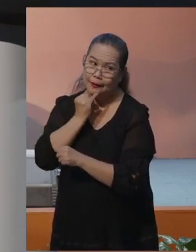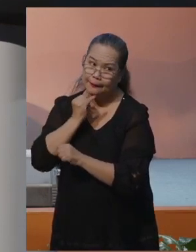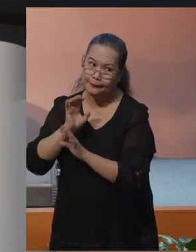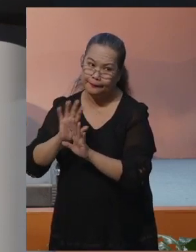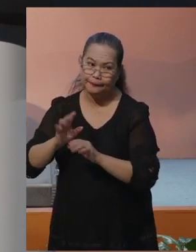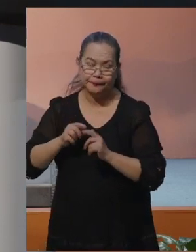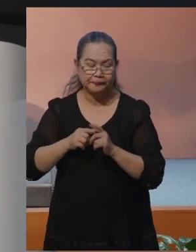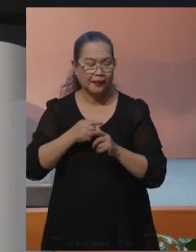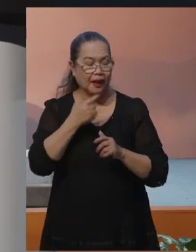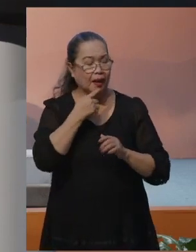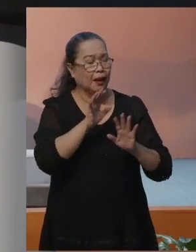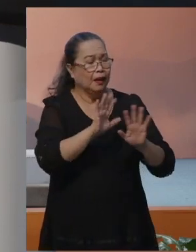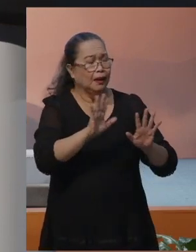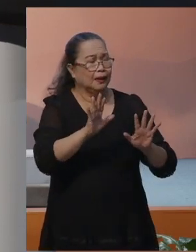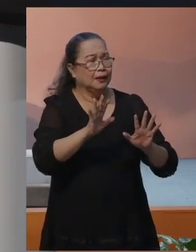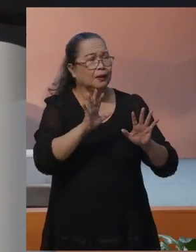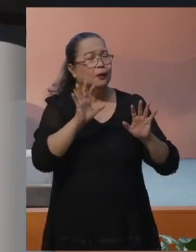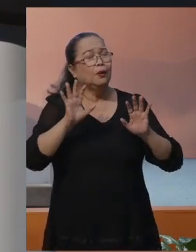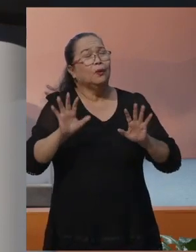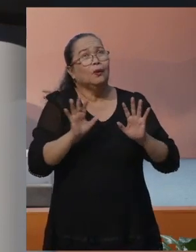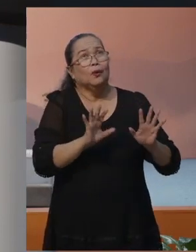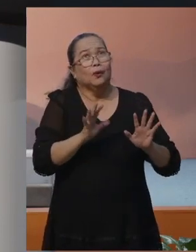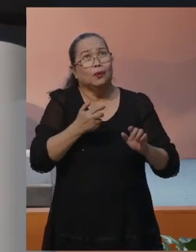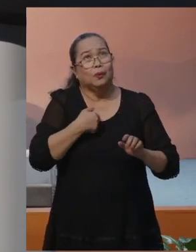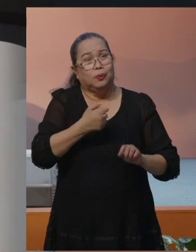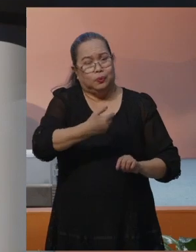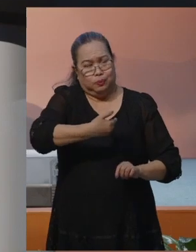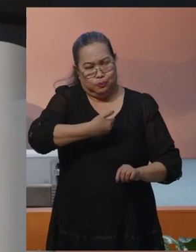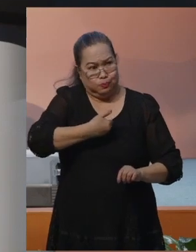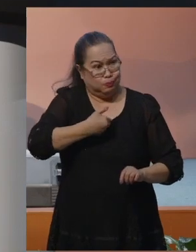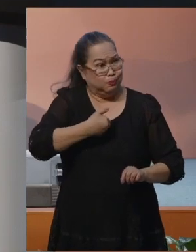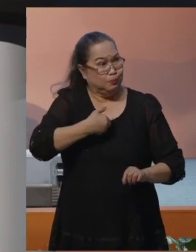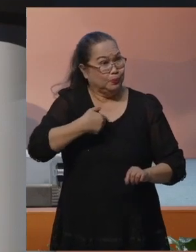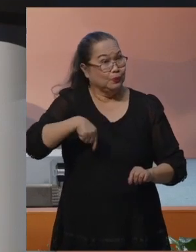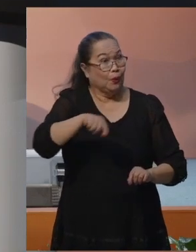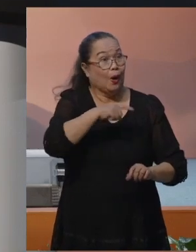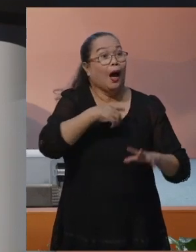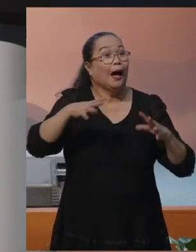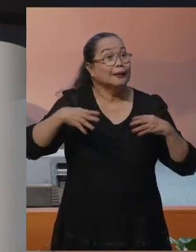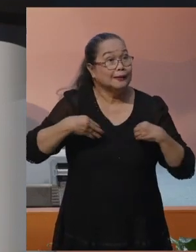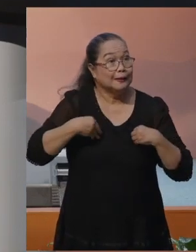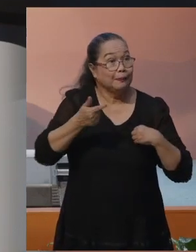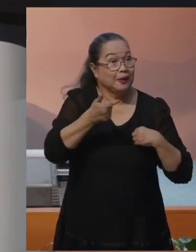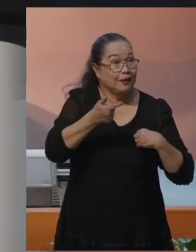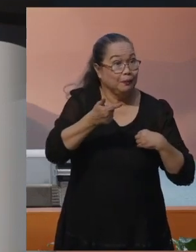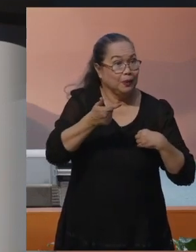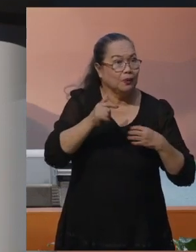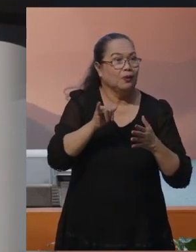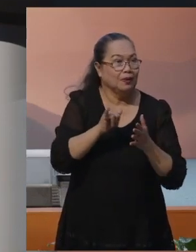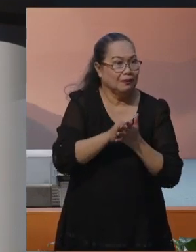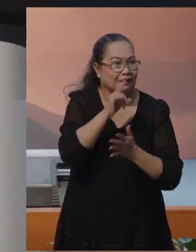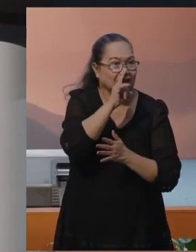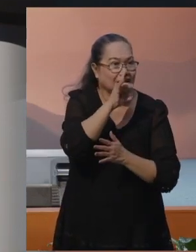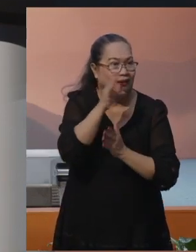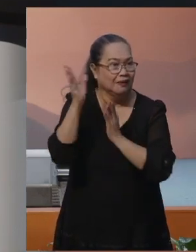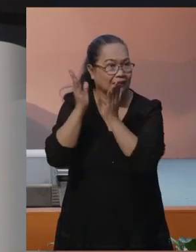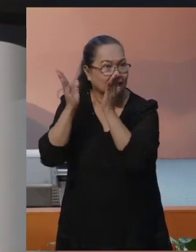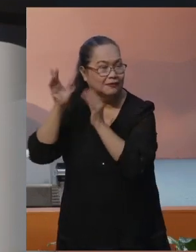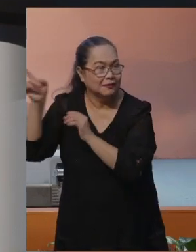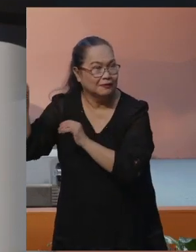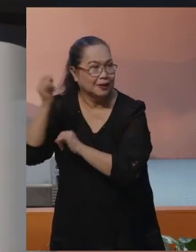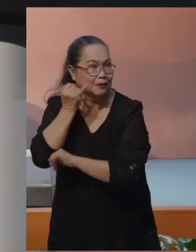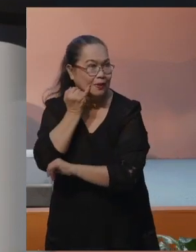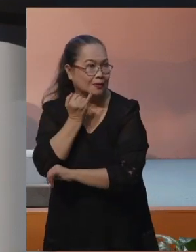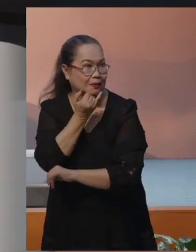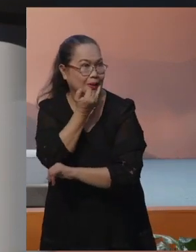your hand from your servants." Inaamin na nila na sila ay nagpaalipin sa bayang